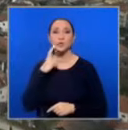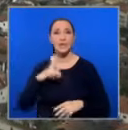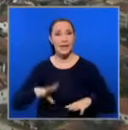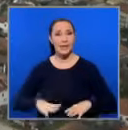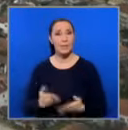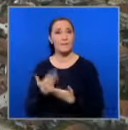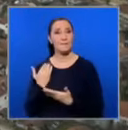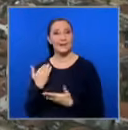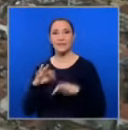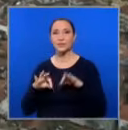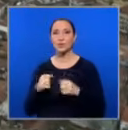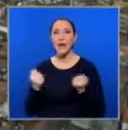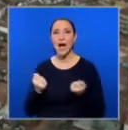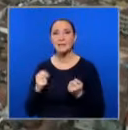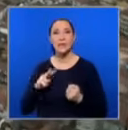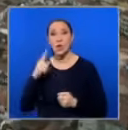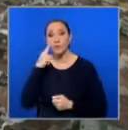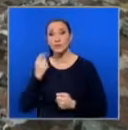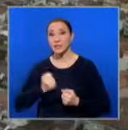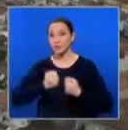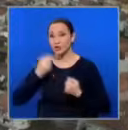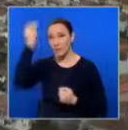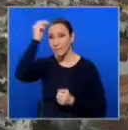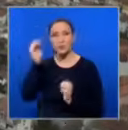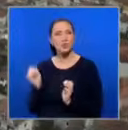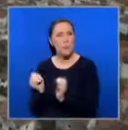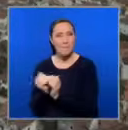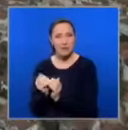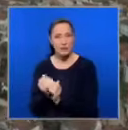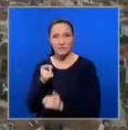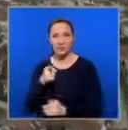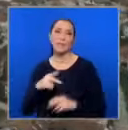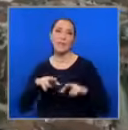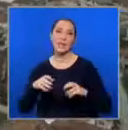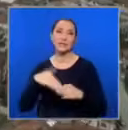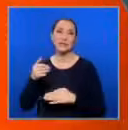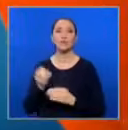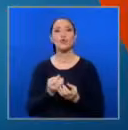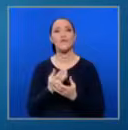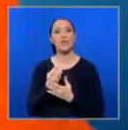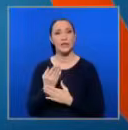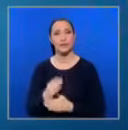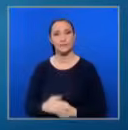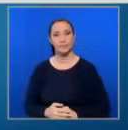предизборна акция или опит за сплашване на българското малцинство там. Анализ след новините.